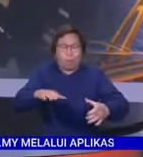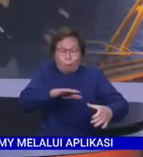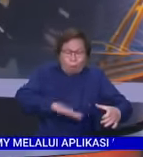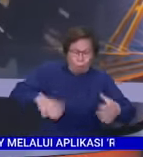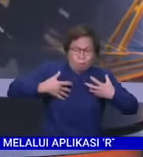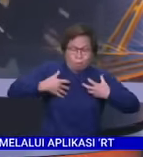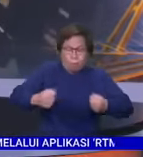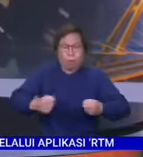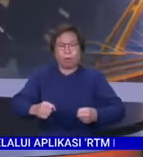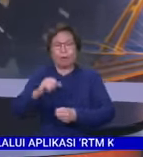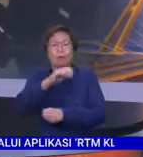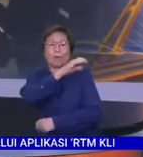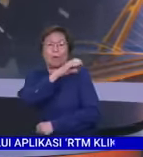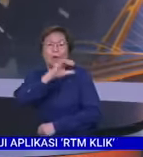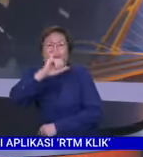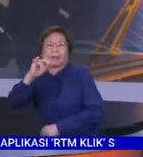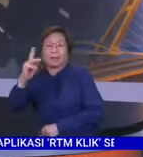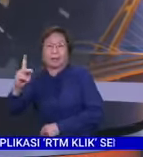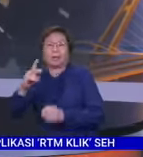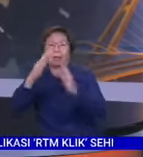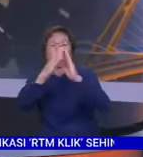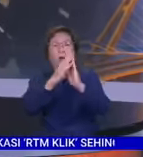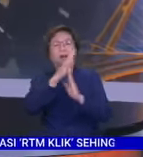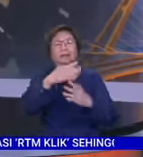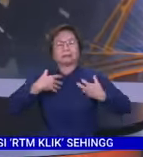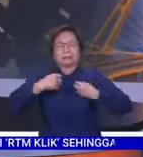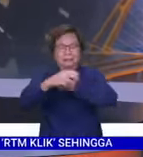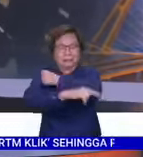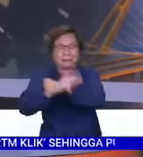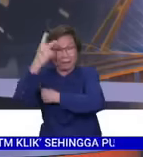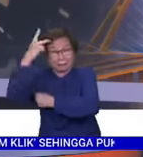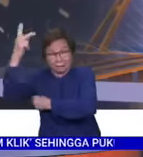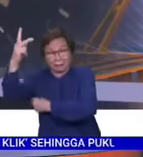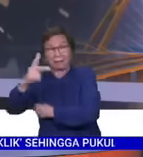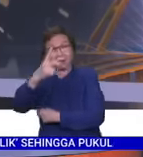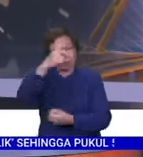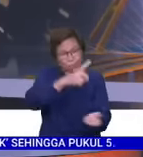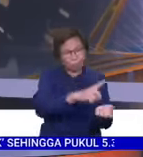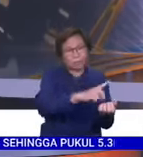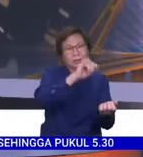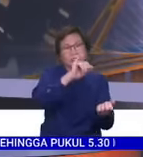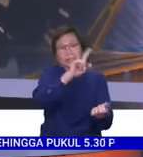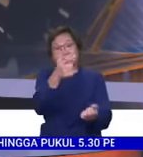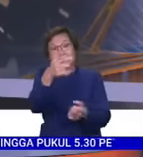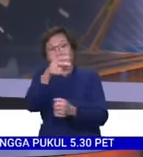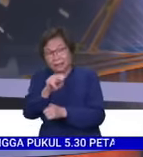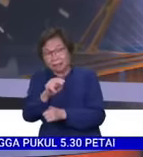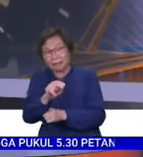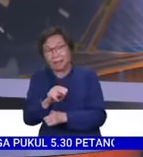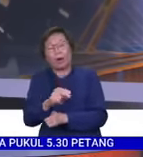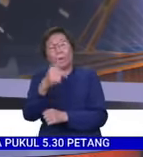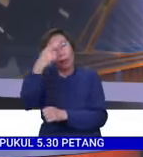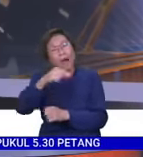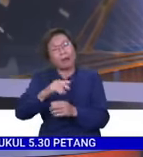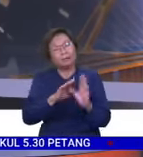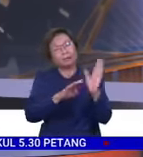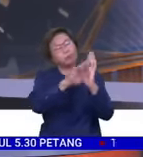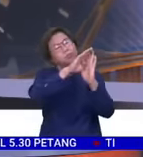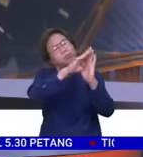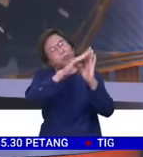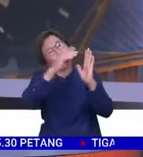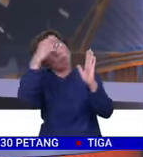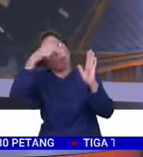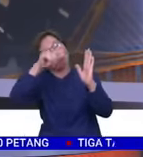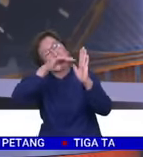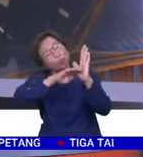pengurus i.an kuasa kerajaan tempatan Perumahan dan kesehatan negeri.go.id dan Husein Ia juga lah pagi melandaikan Ki